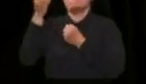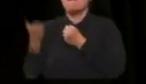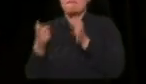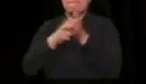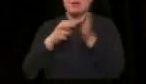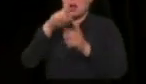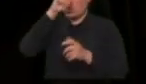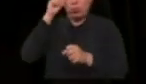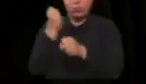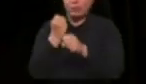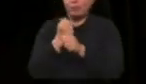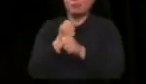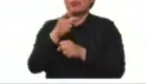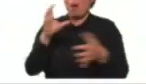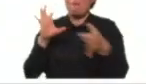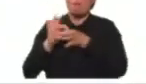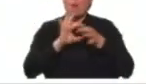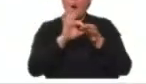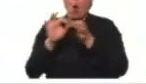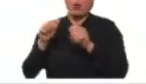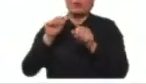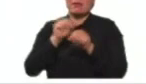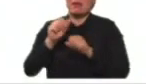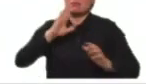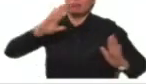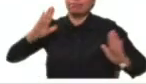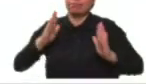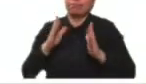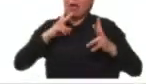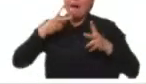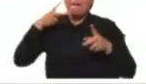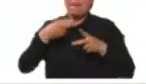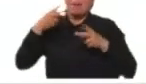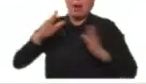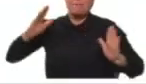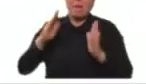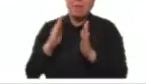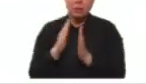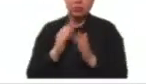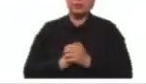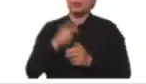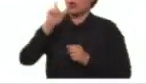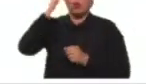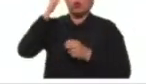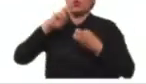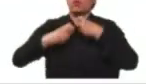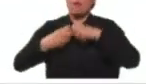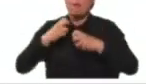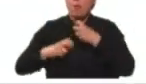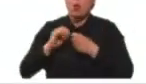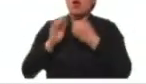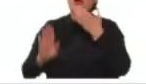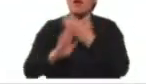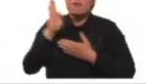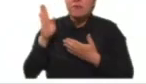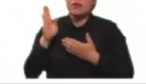kadrowe spowodowały, że siatka połączeń jest regularnie cięta w wielu miejscach kraju. To są główne problemy, które obecnie